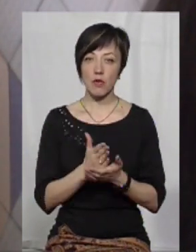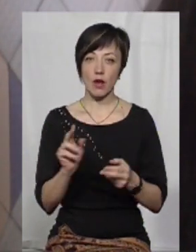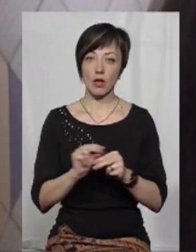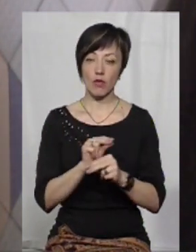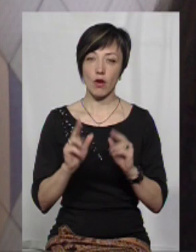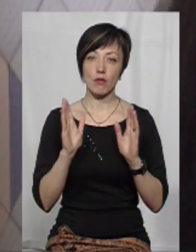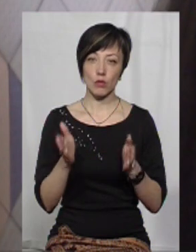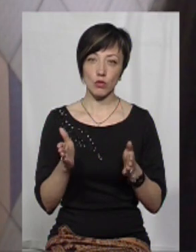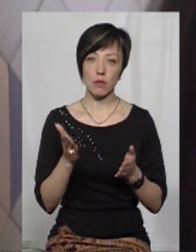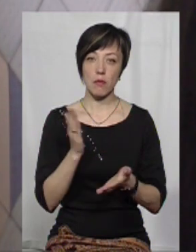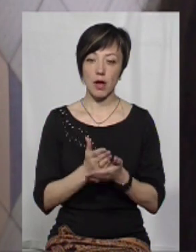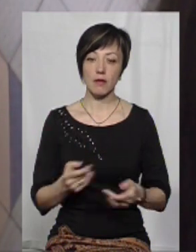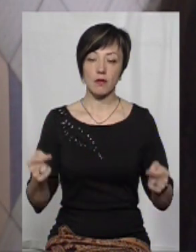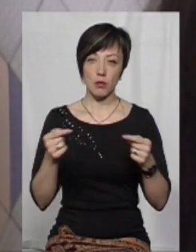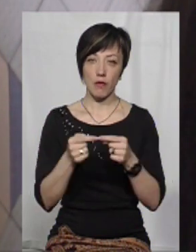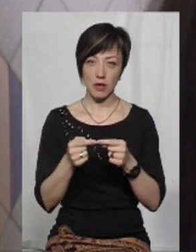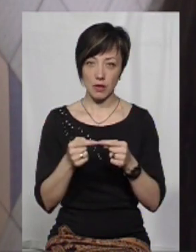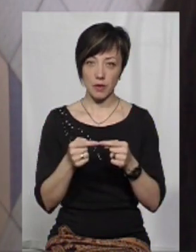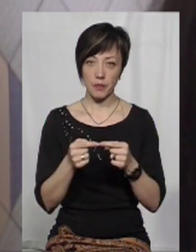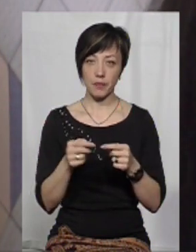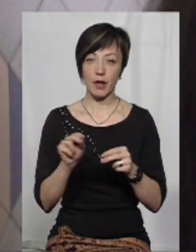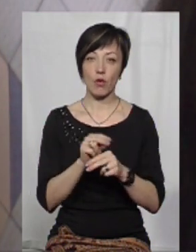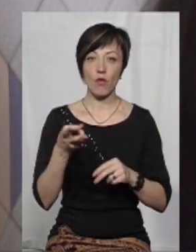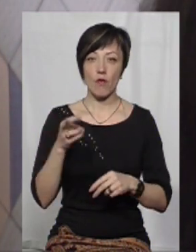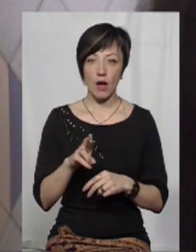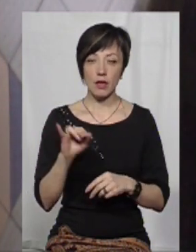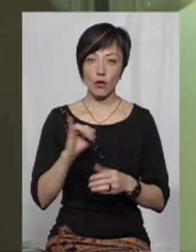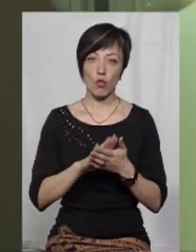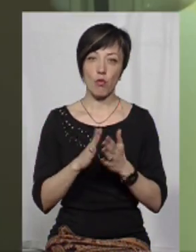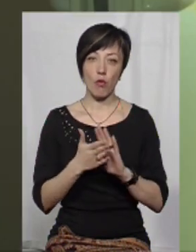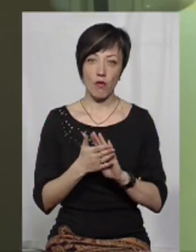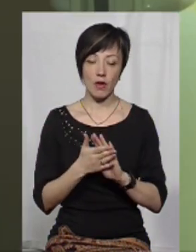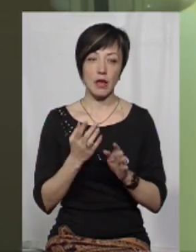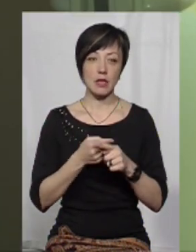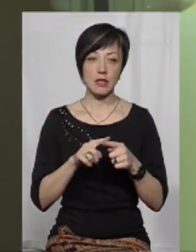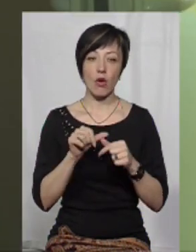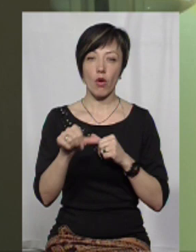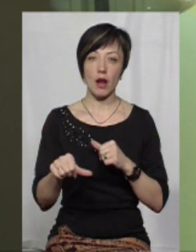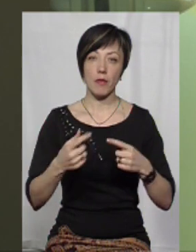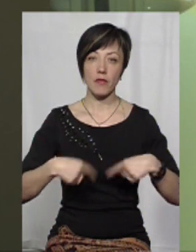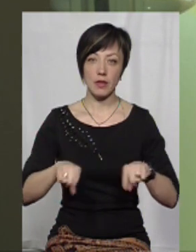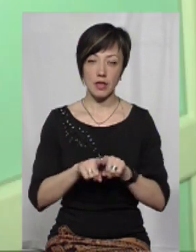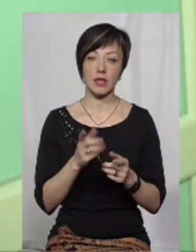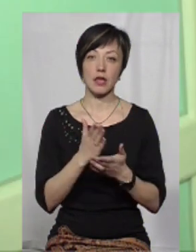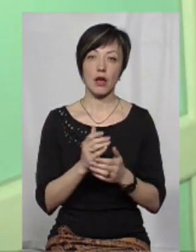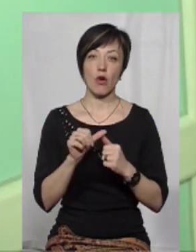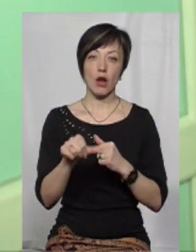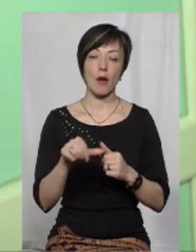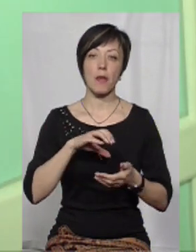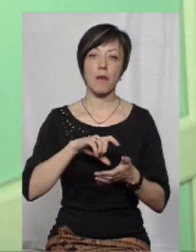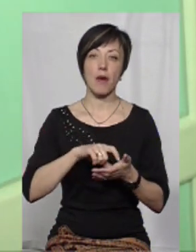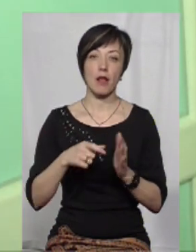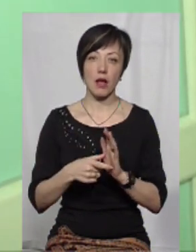лікуванні, будуть мати відповідне лікування і умови. Це окреме відділення, є окремо